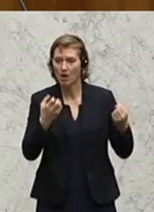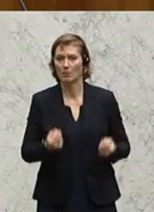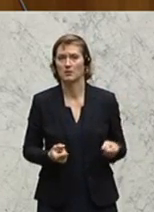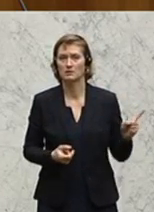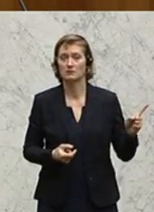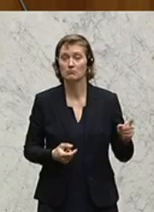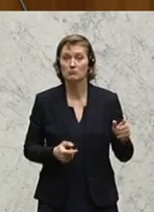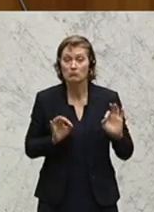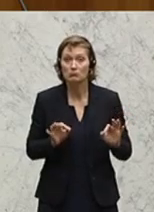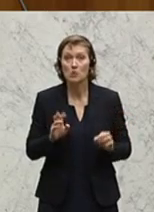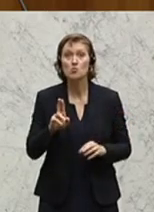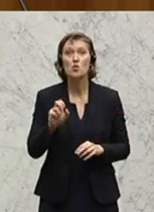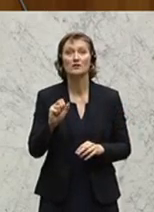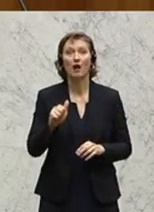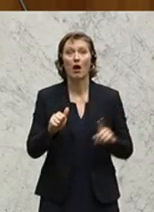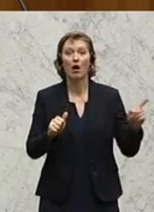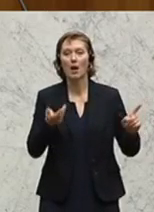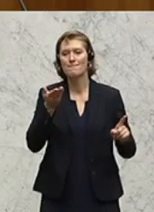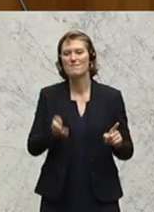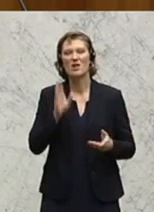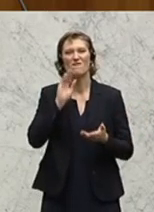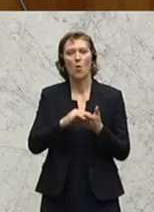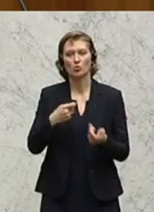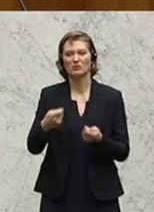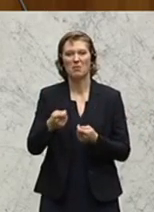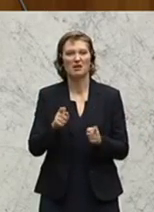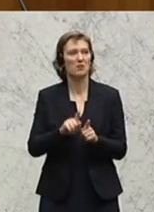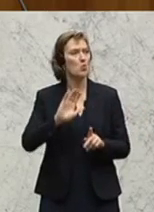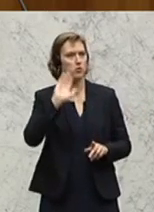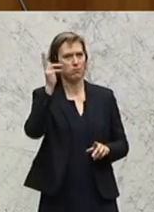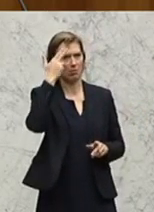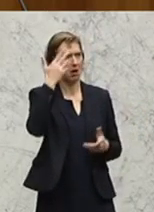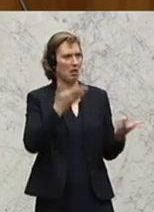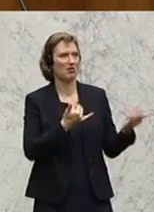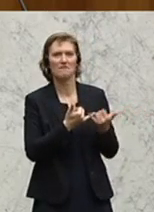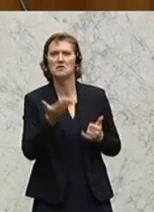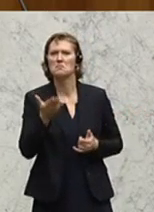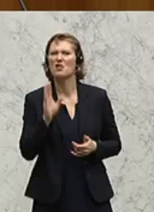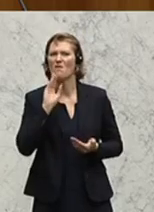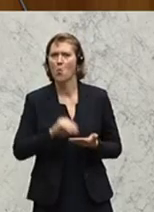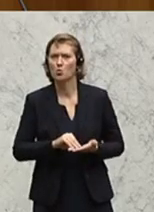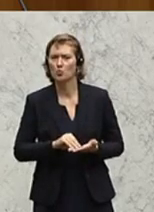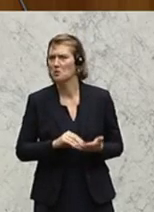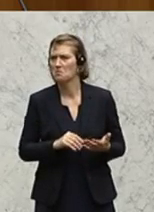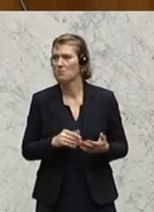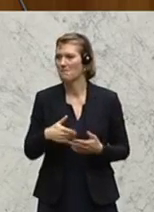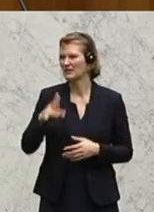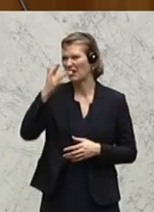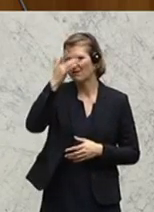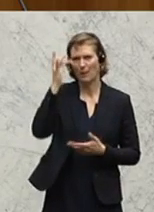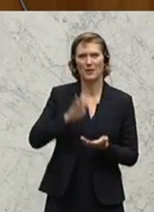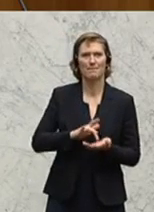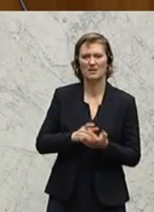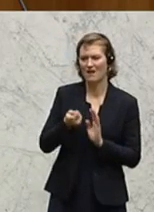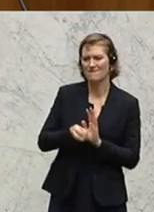Während in den USA ein funktionierender Mietwohnungsmarkt weitgehend unbekannt ist, und das meist mit